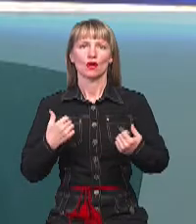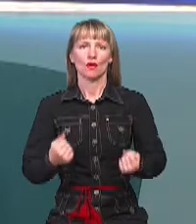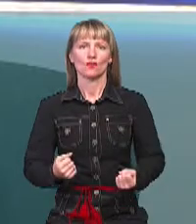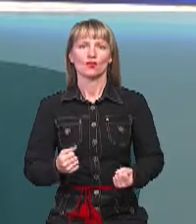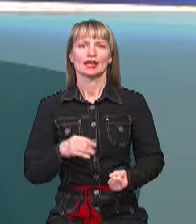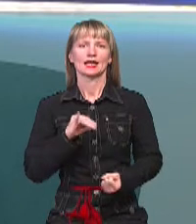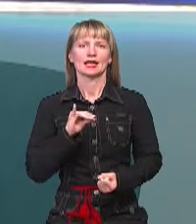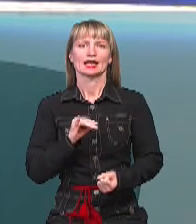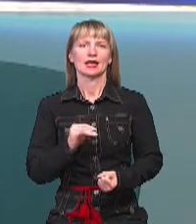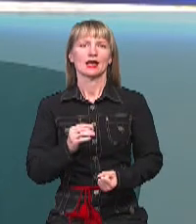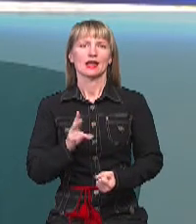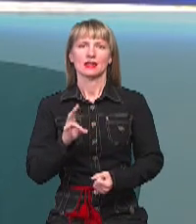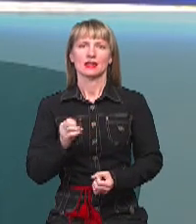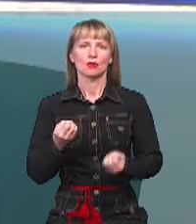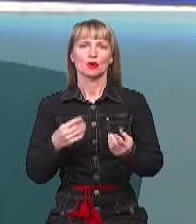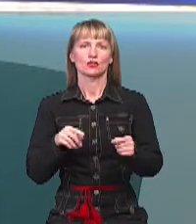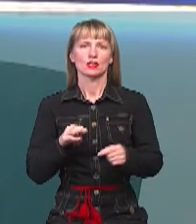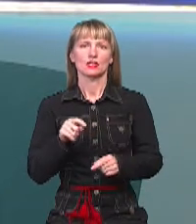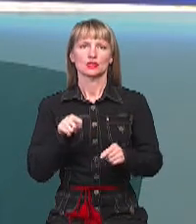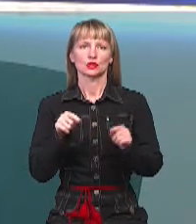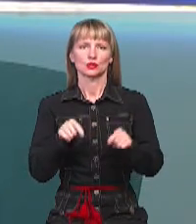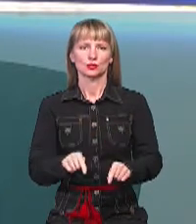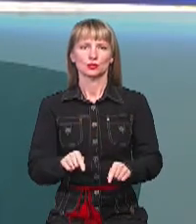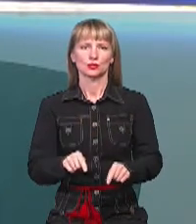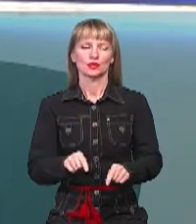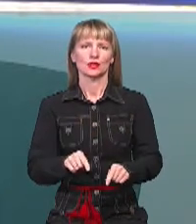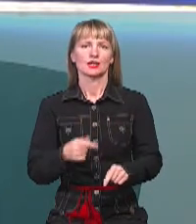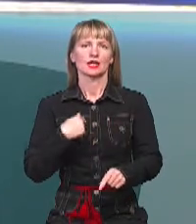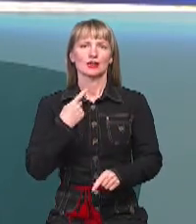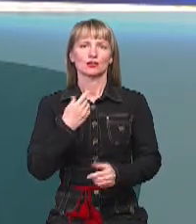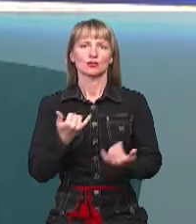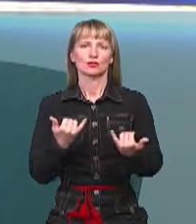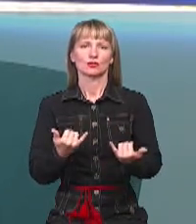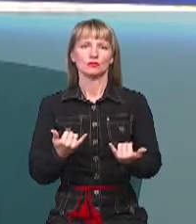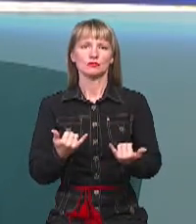власне, не просто так ти тут, а тому що, ну, я не скажу щойно,